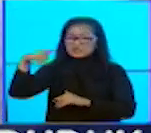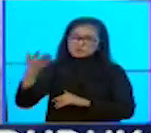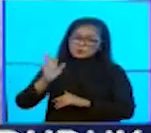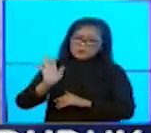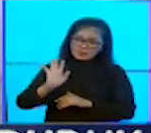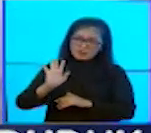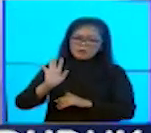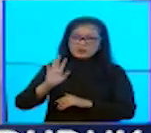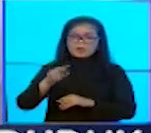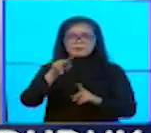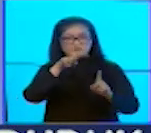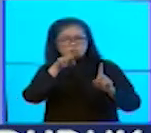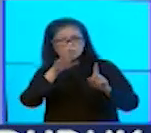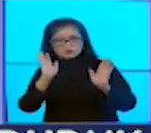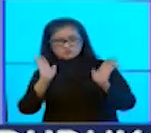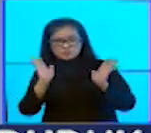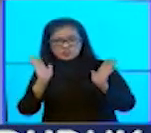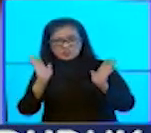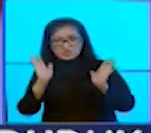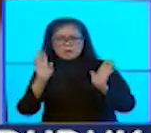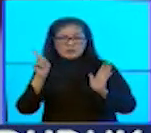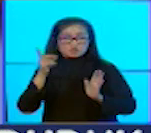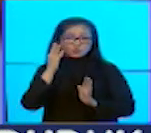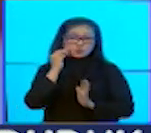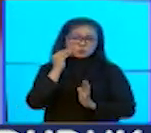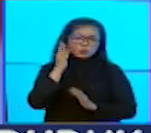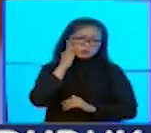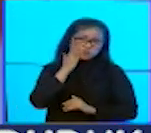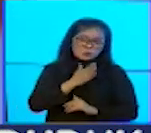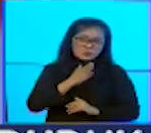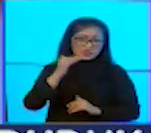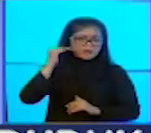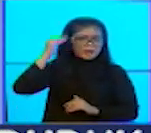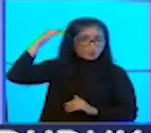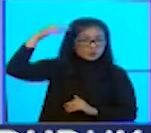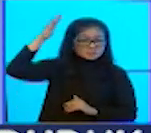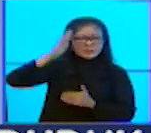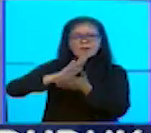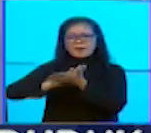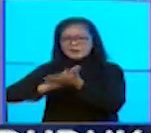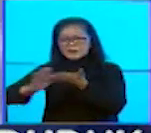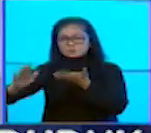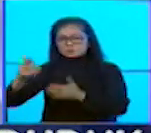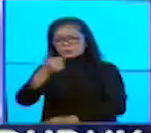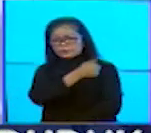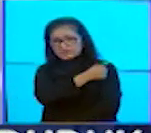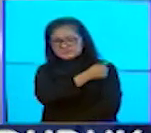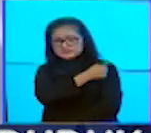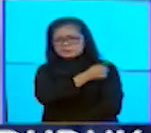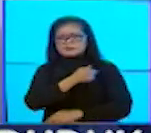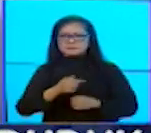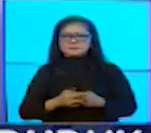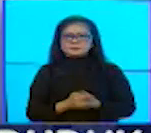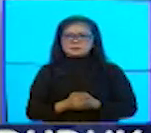para peserta mulai dari usia remaja hingga lansia langsung menerima jatah suntikan vaksin COVID-19. Sejumlah